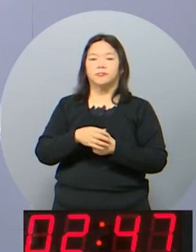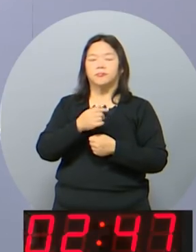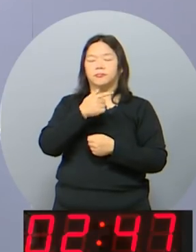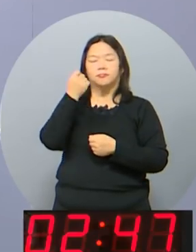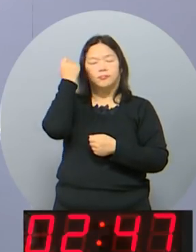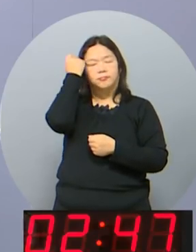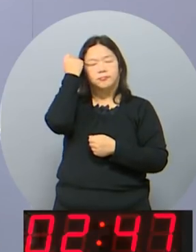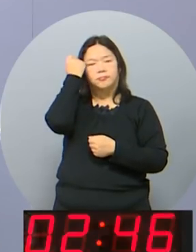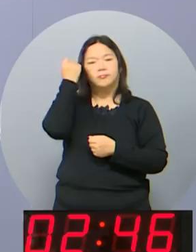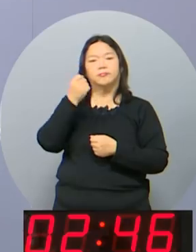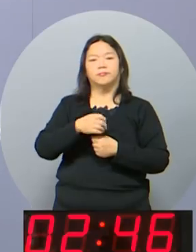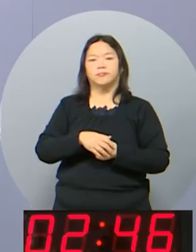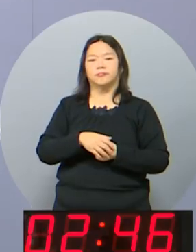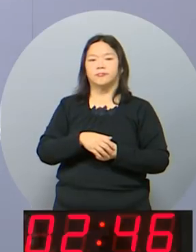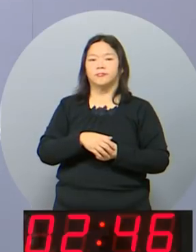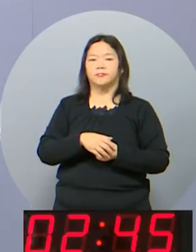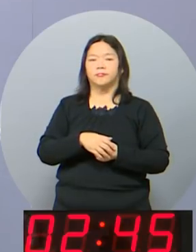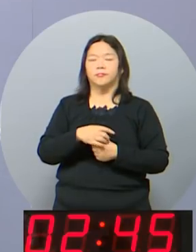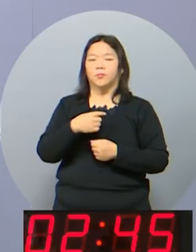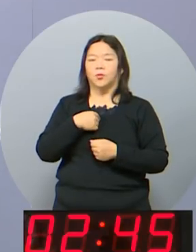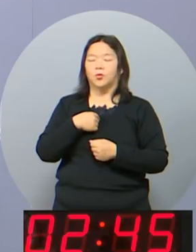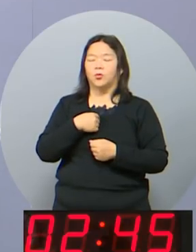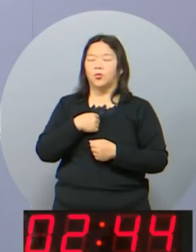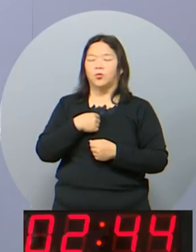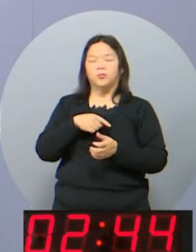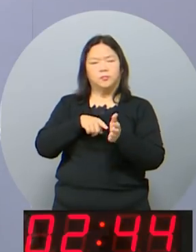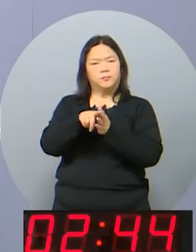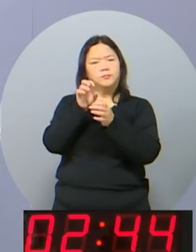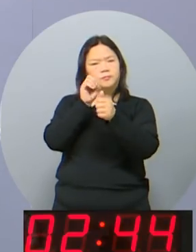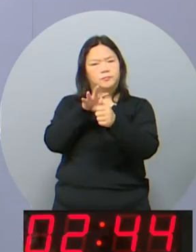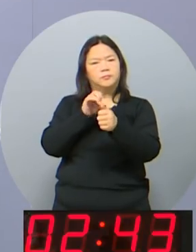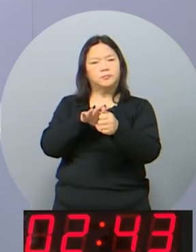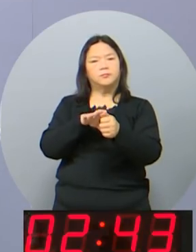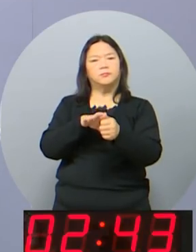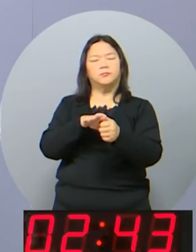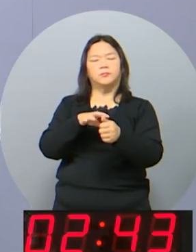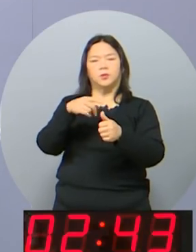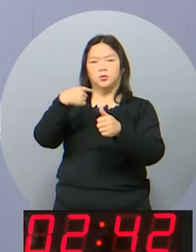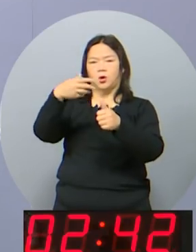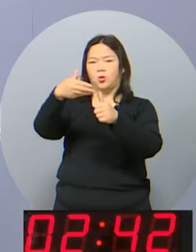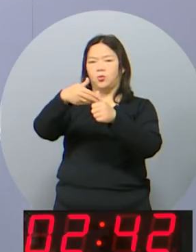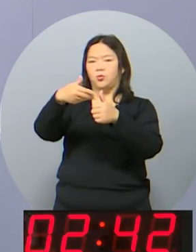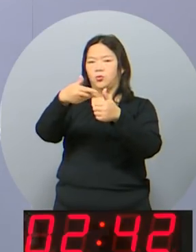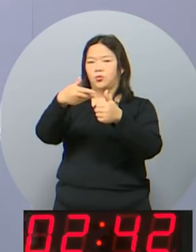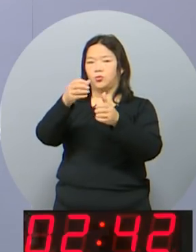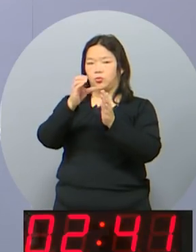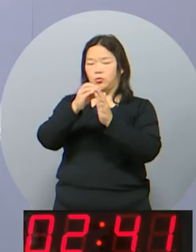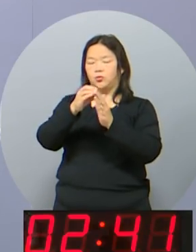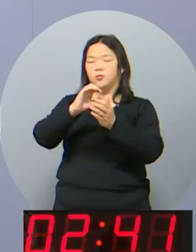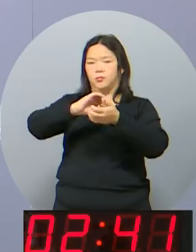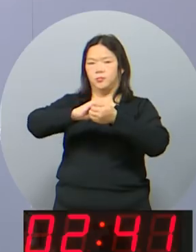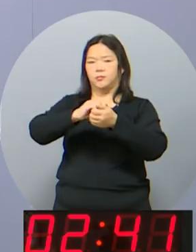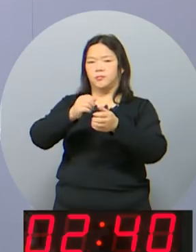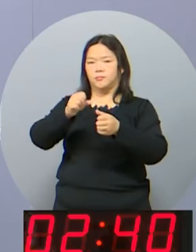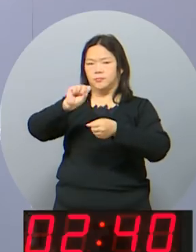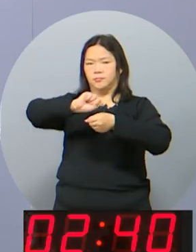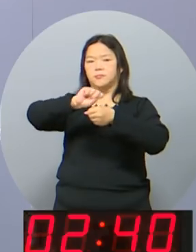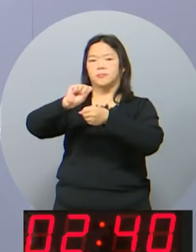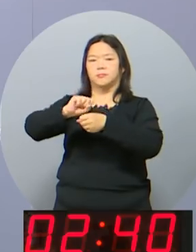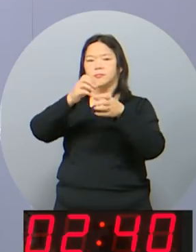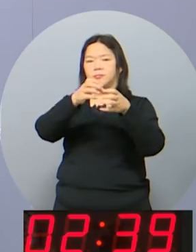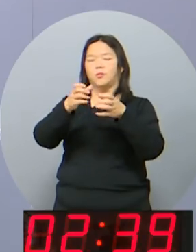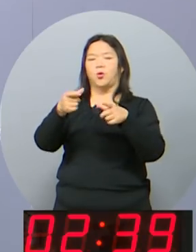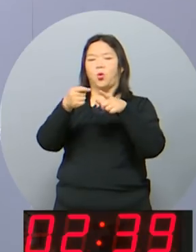工作岗位上。我一直建议我们教育局这边一定要增设公